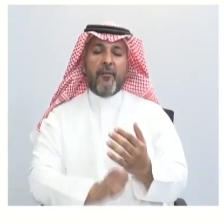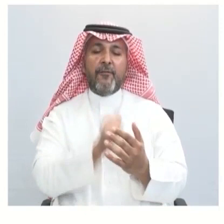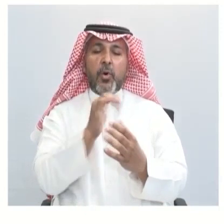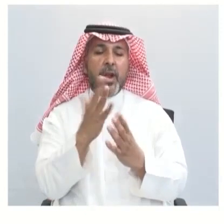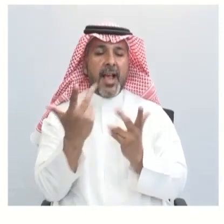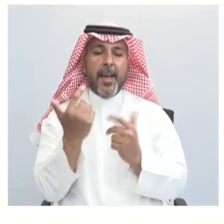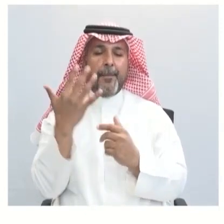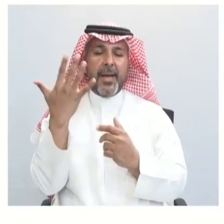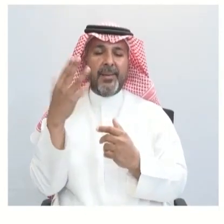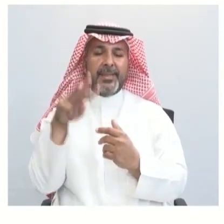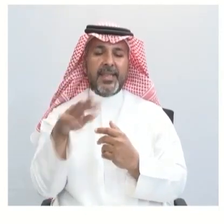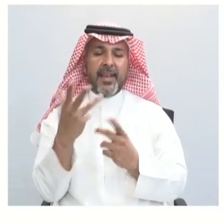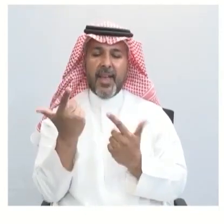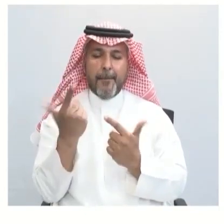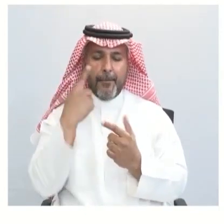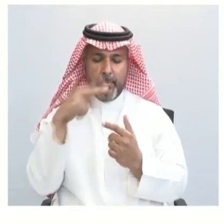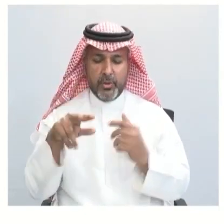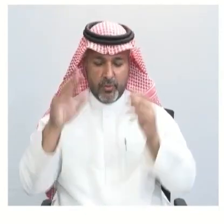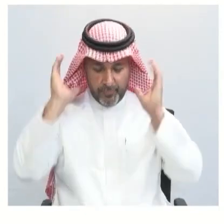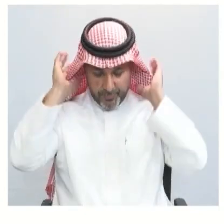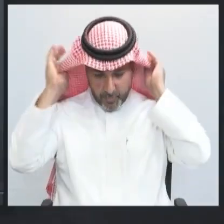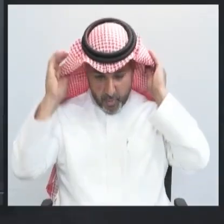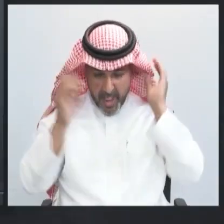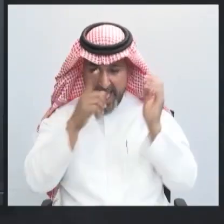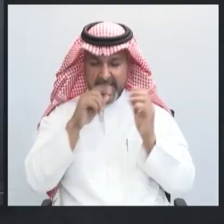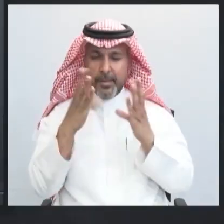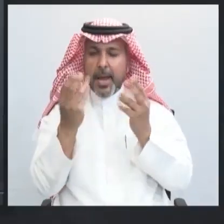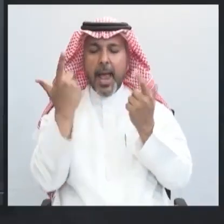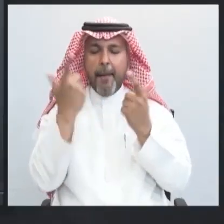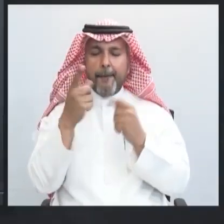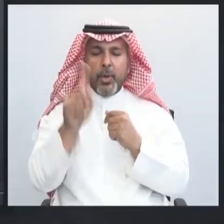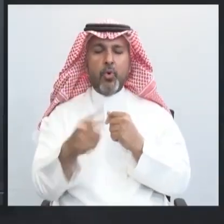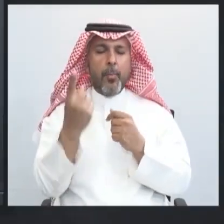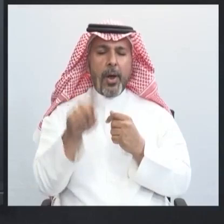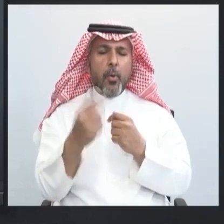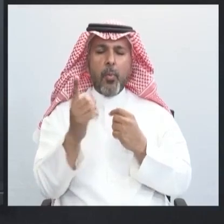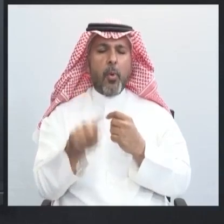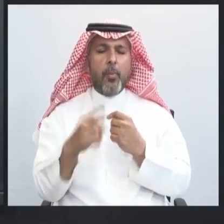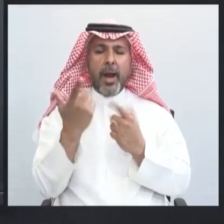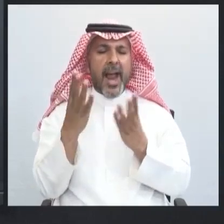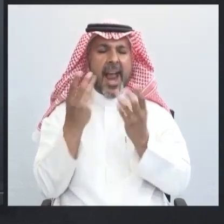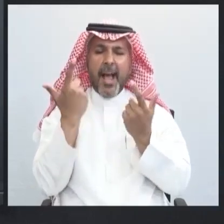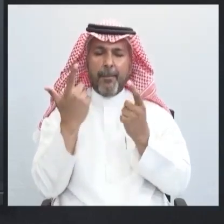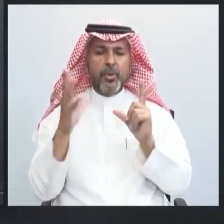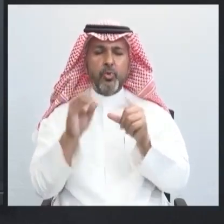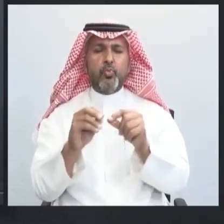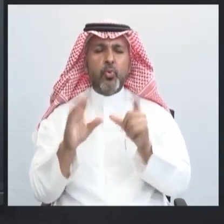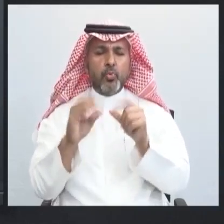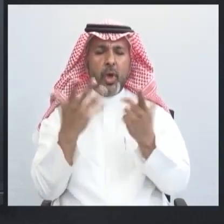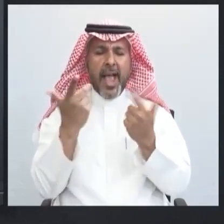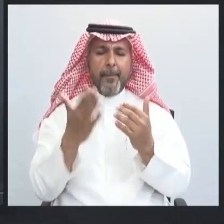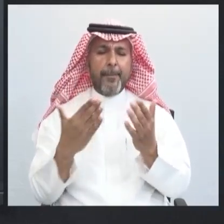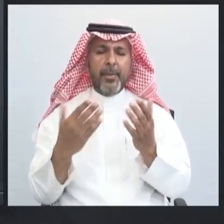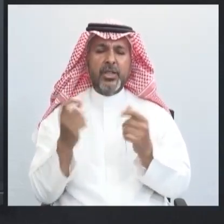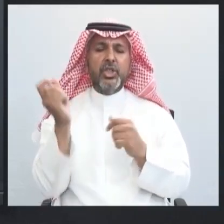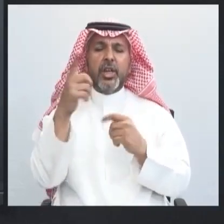الايام اللازمه اذا تبرع كل واحد منهم نحن نعلم كم عددهم لكن لو تبرع كل واحد منهم يوميا